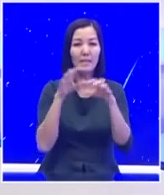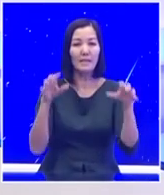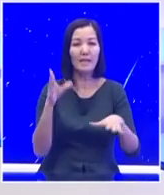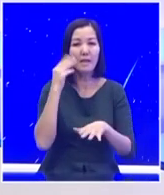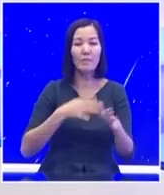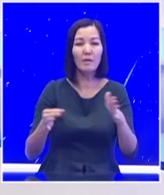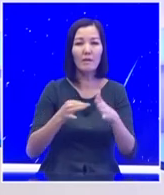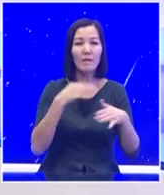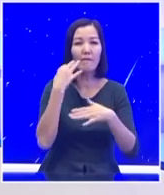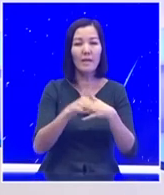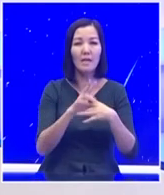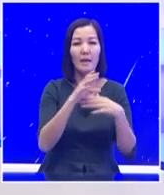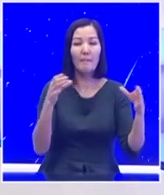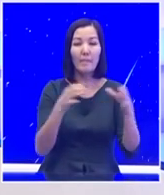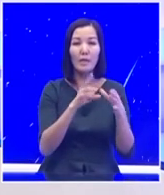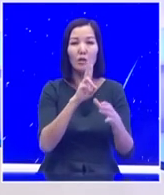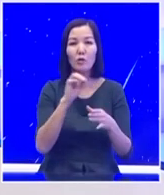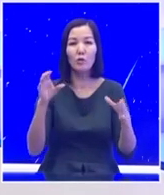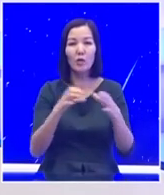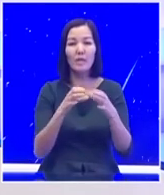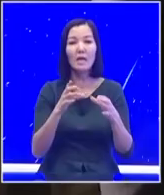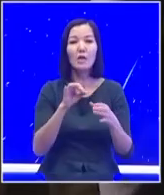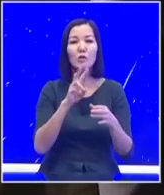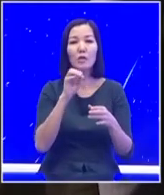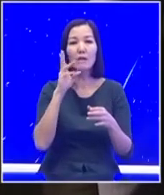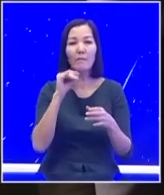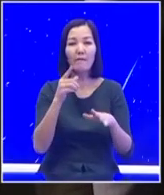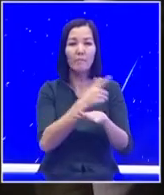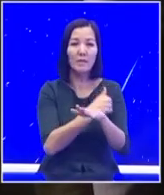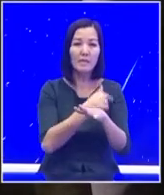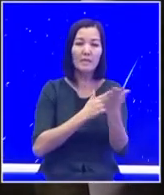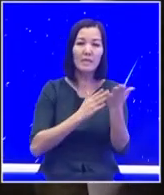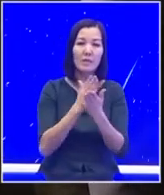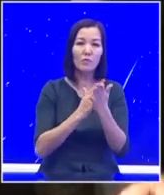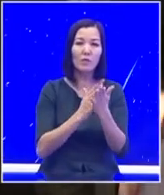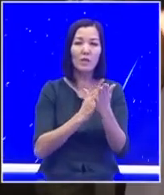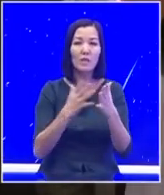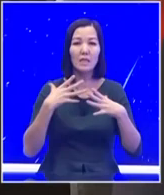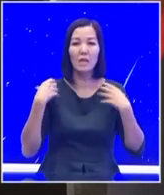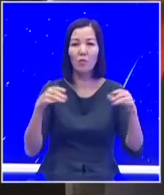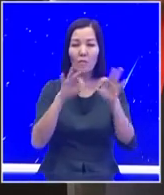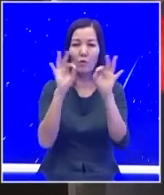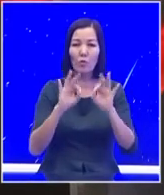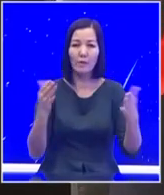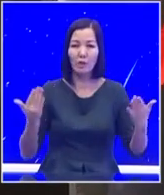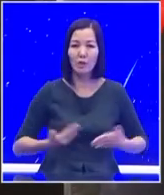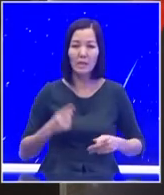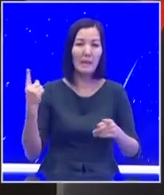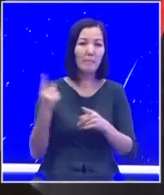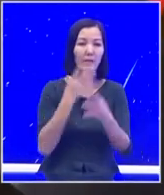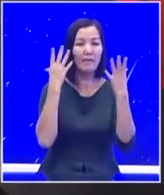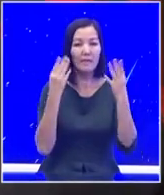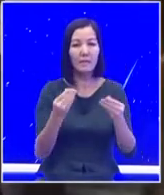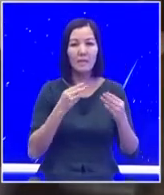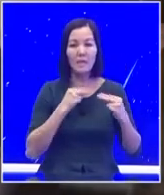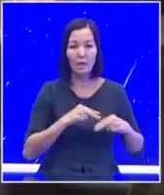председателя Алматинского областного филиала партии Нур Отан Жанболат Жергенбаев и медицинские сотрудники службы «Здоровый образ жизни» в первый